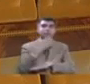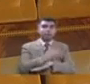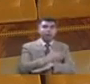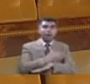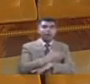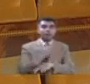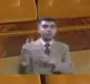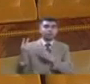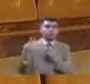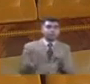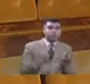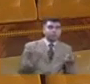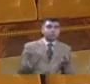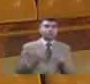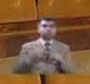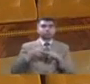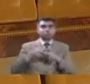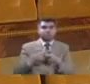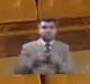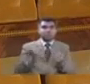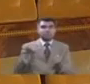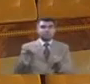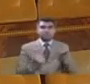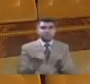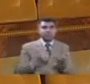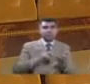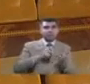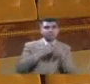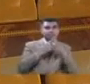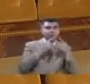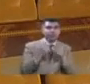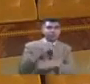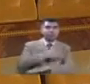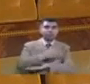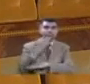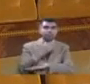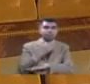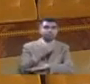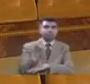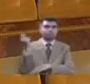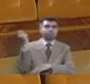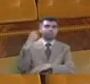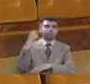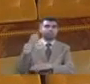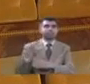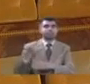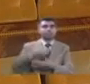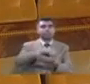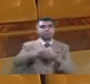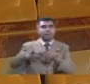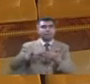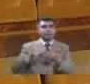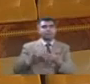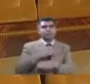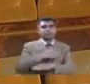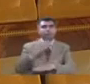بعض الآليات والمواد المطلوبة التي تهم حاجيتهم. السيد الوزير، هل وزارتكم لديها خطة